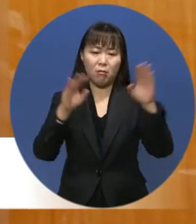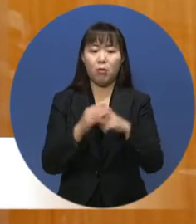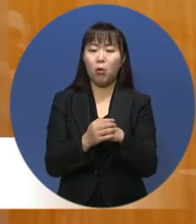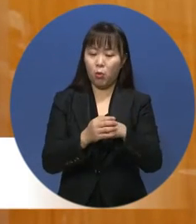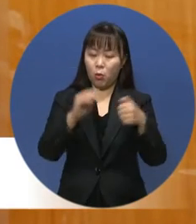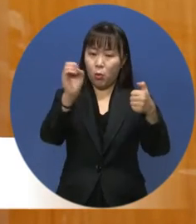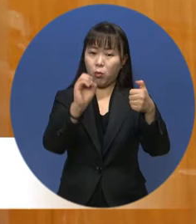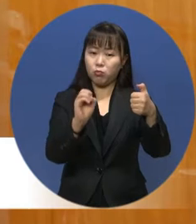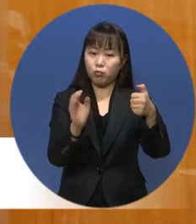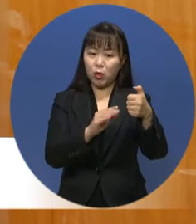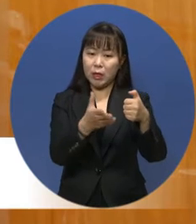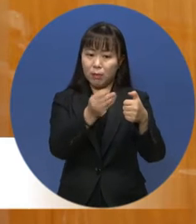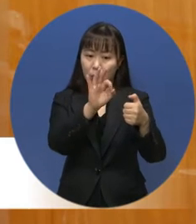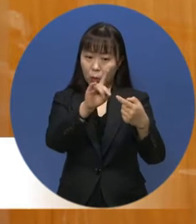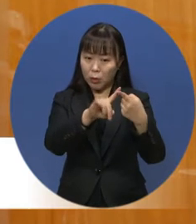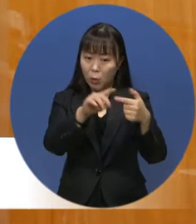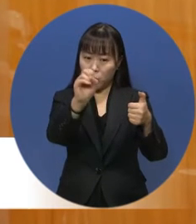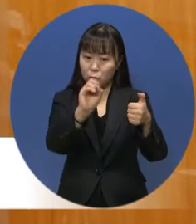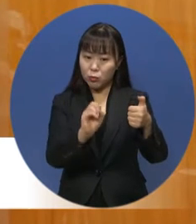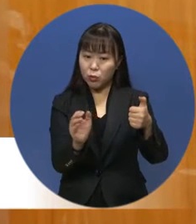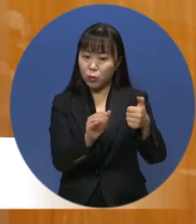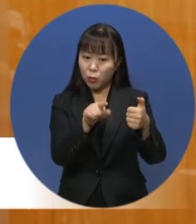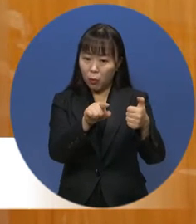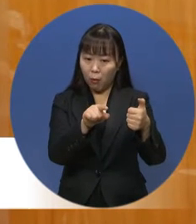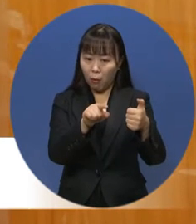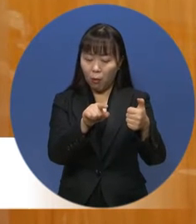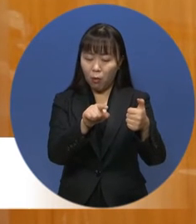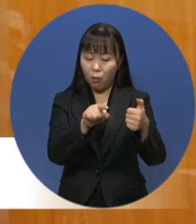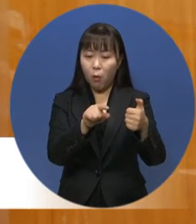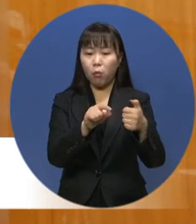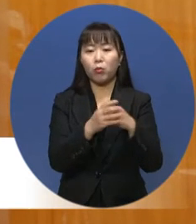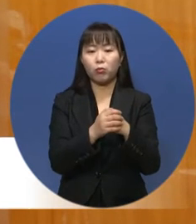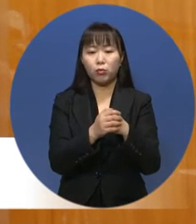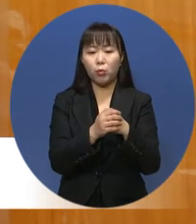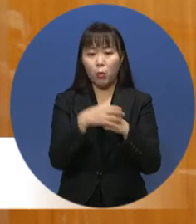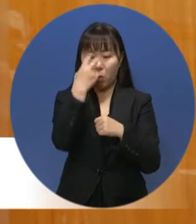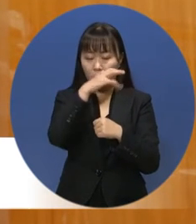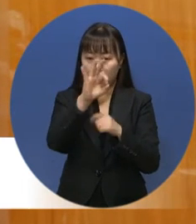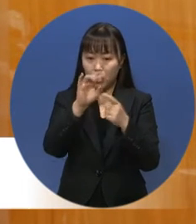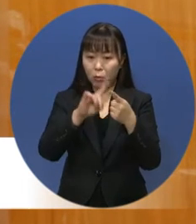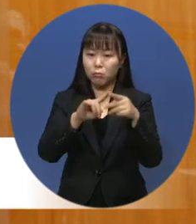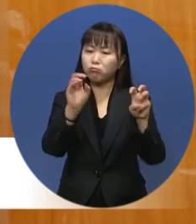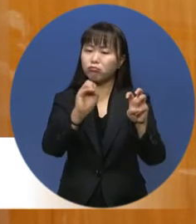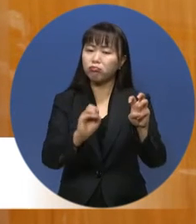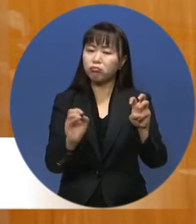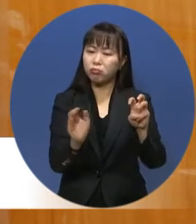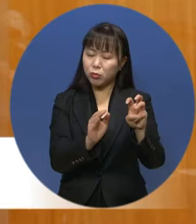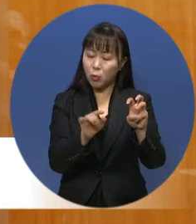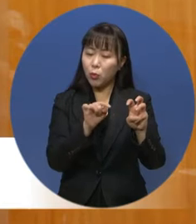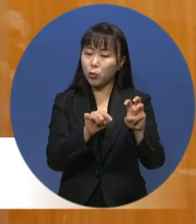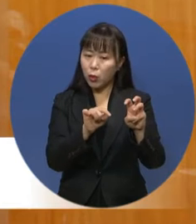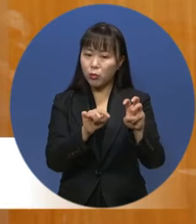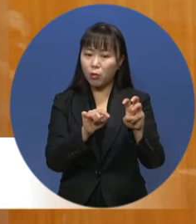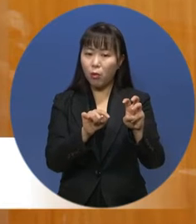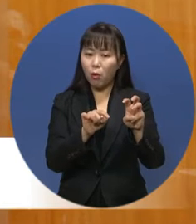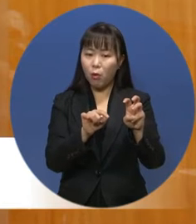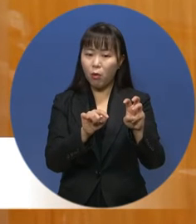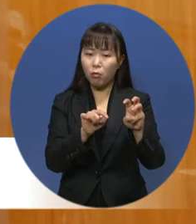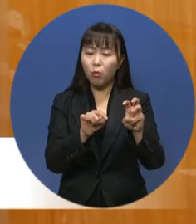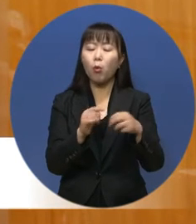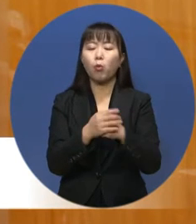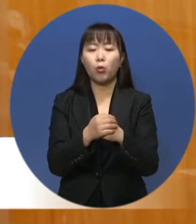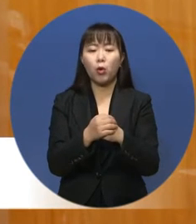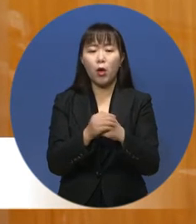50% 감면의 약속을 해주셨어요, 시장님께서. 저희는 이제 관리비도